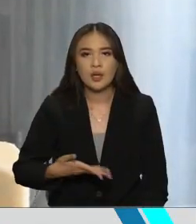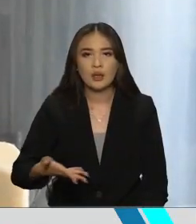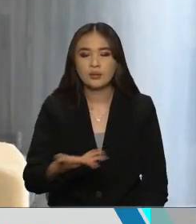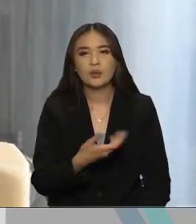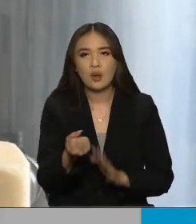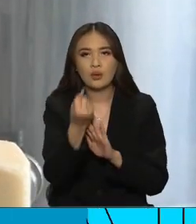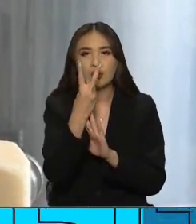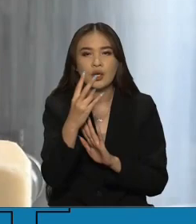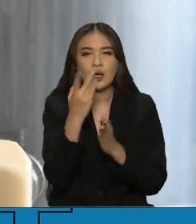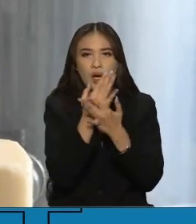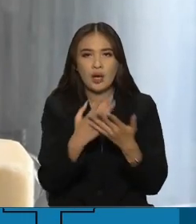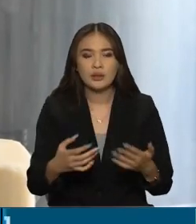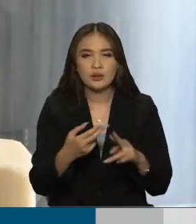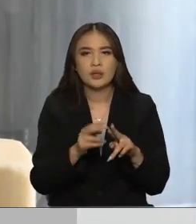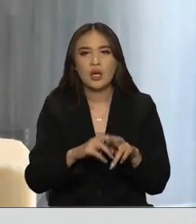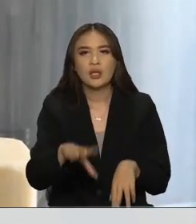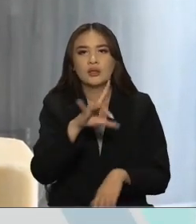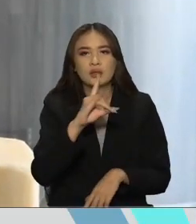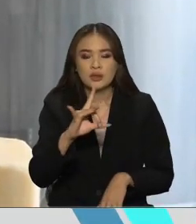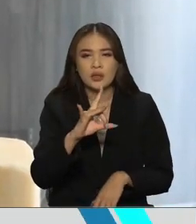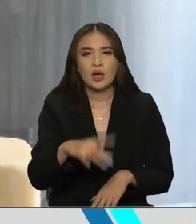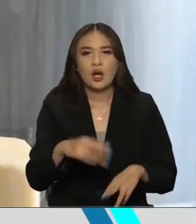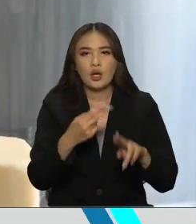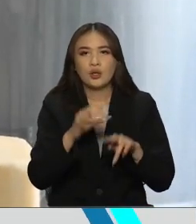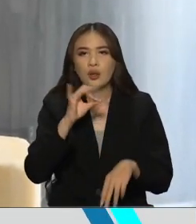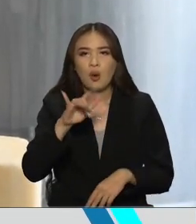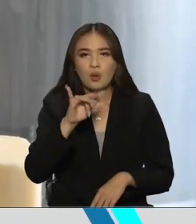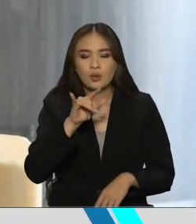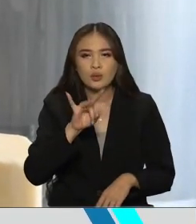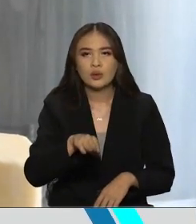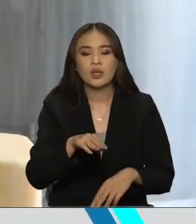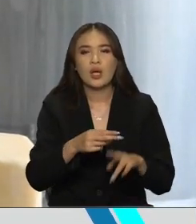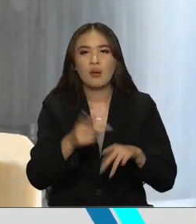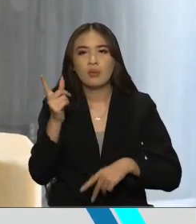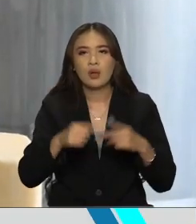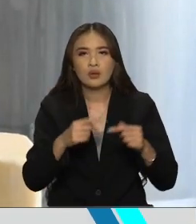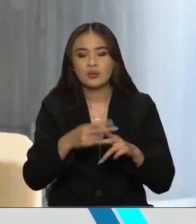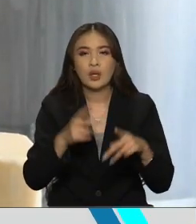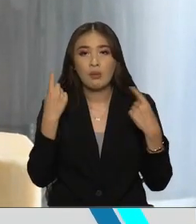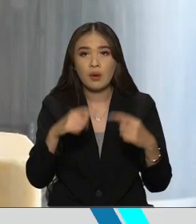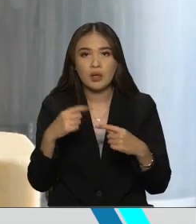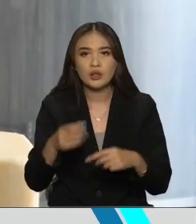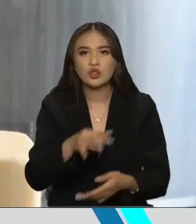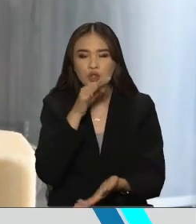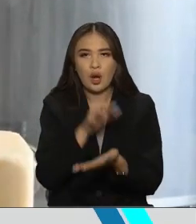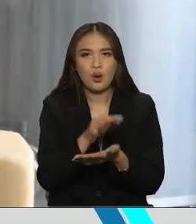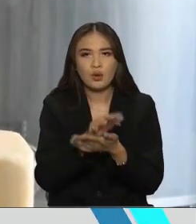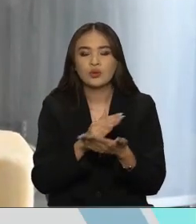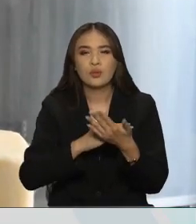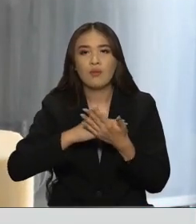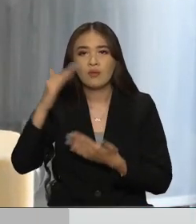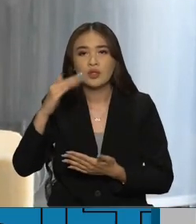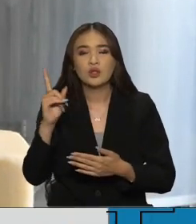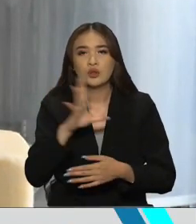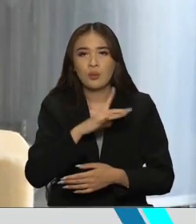12 түрлі ірімшік, сүт, йогурт, айран, сүзбе дайындаймыз. Сүт өнімдері халыққа сатылатын болғандықтан жауапкершілік жоғары.